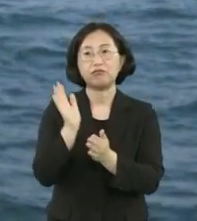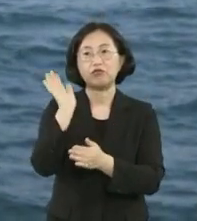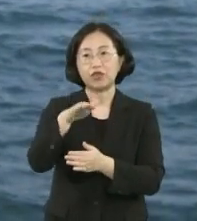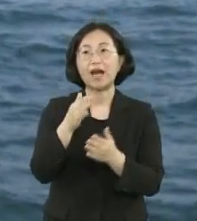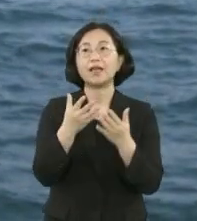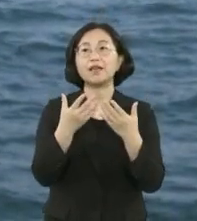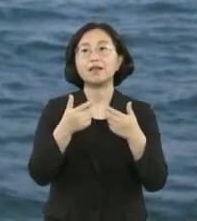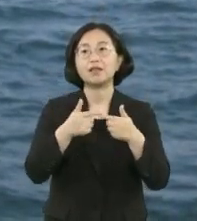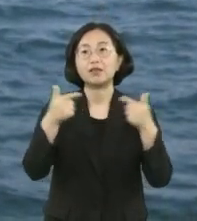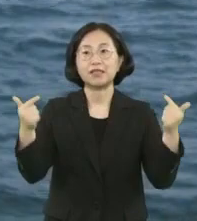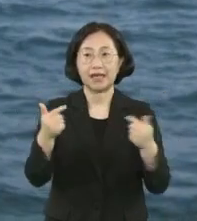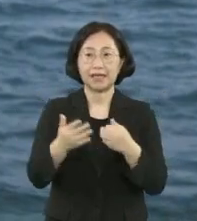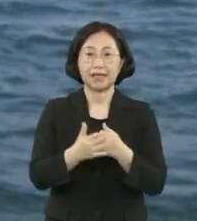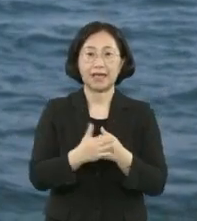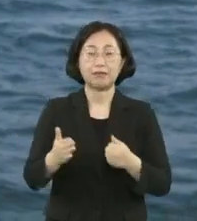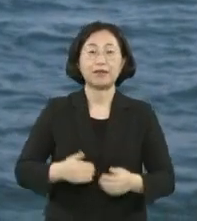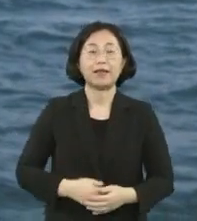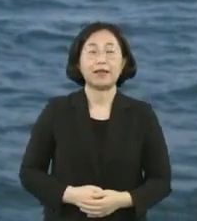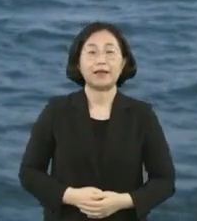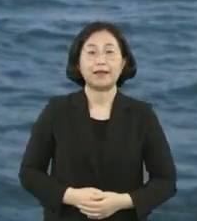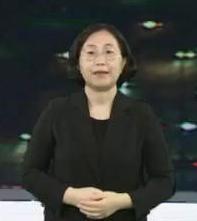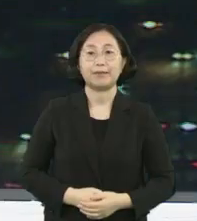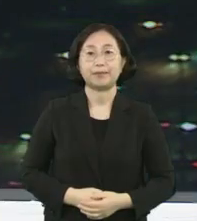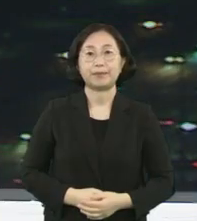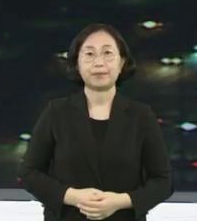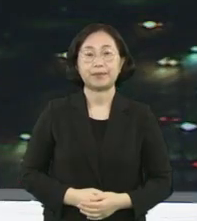급증했기 때문으로 풀이됩니다.